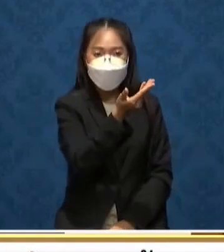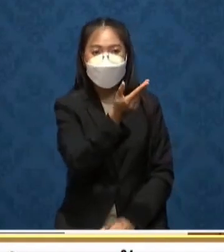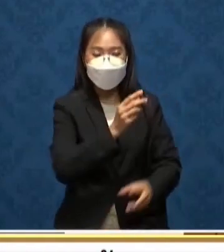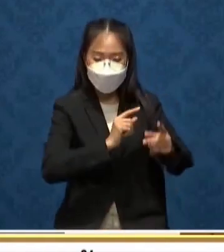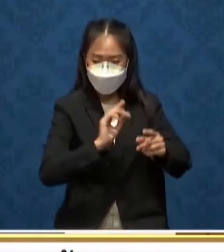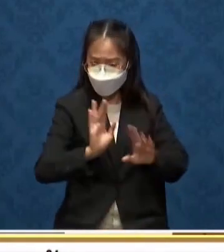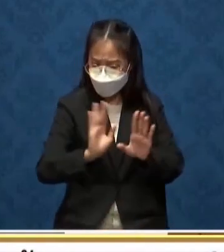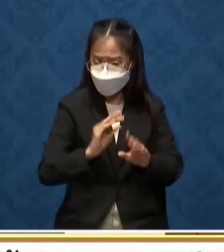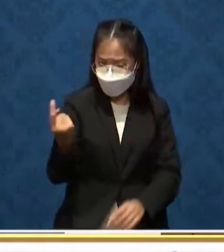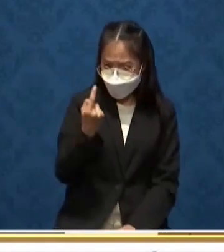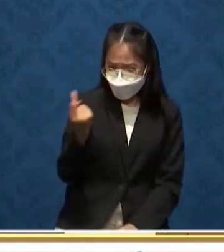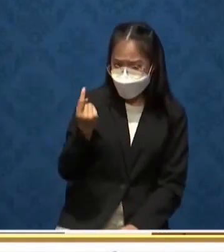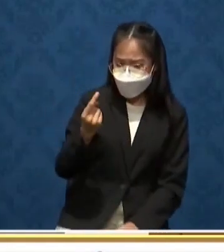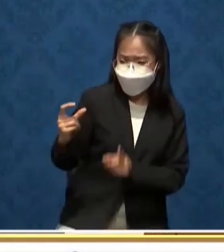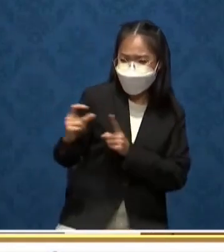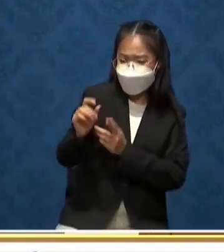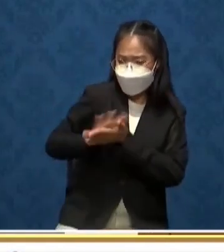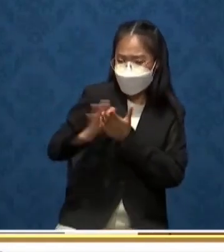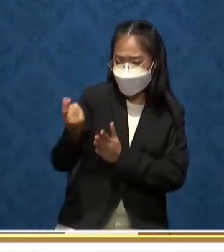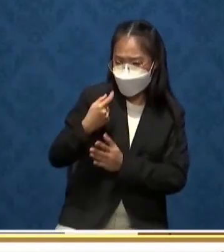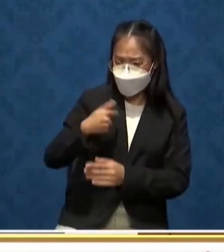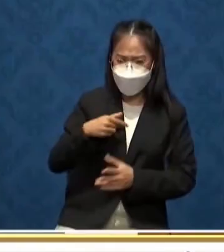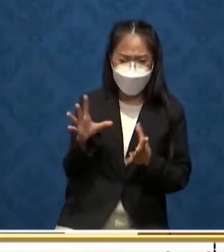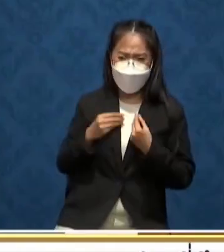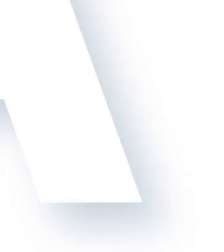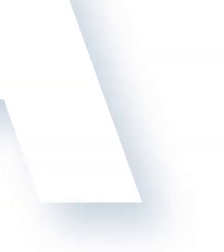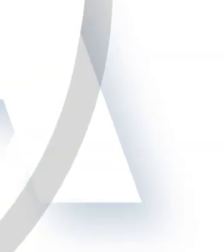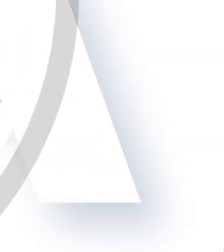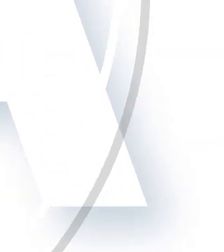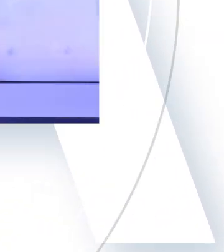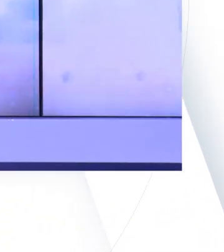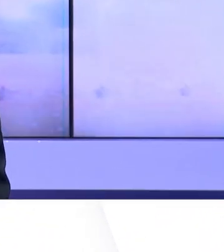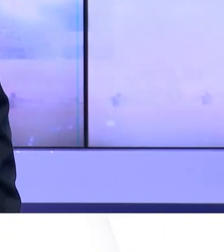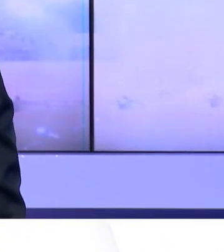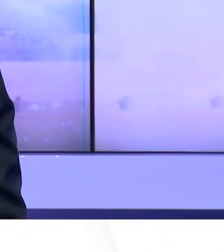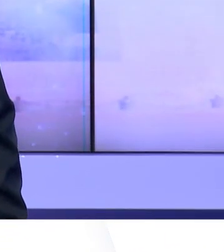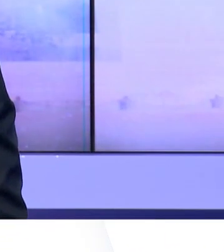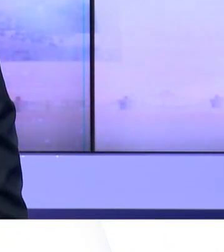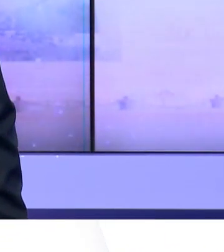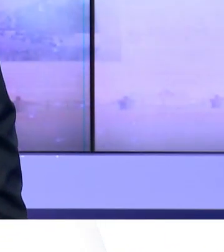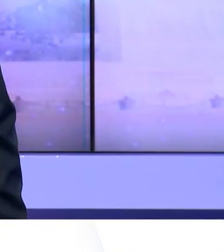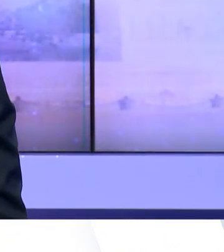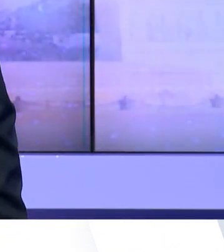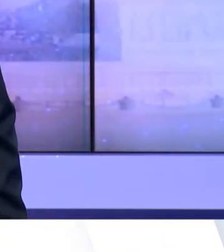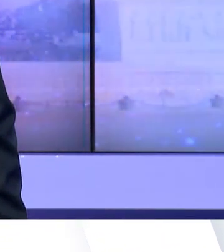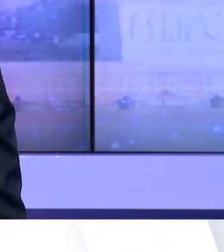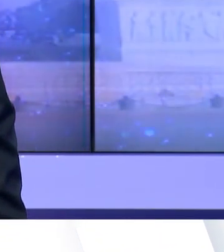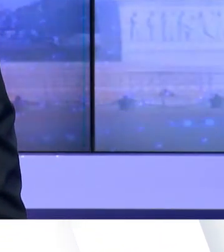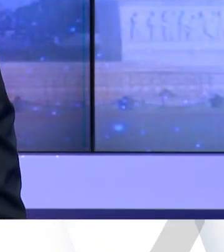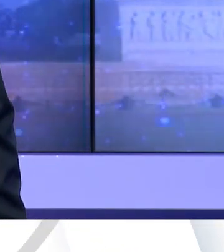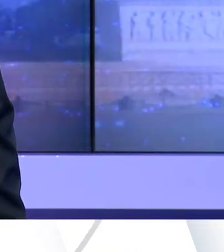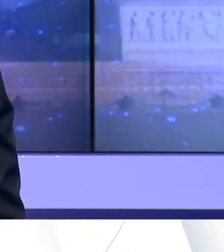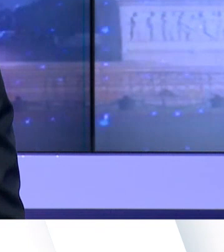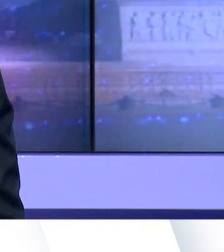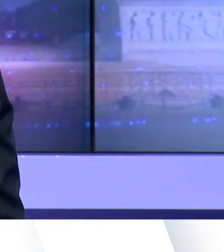ไม่เคกติดติงพูดจาศียหายแบบนี้บางอย่างผมรไม่ได้ดูคลิจบแล้วอย่ลมกดตดตามและสมัครสมาชิก